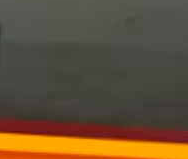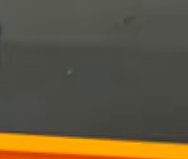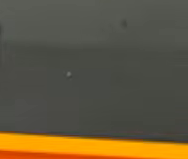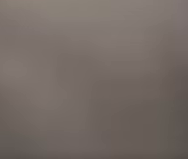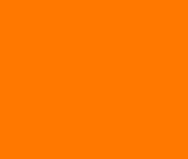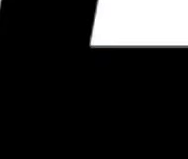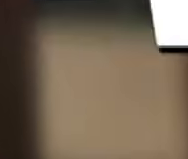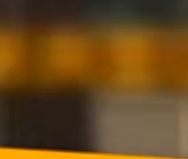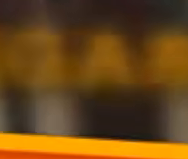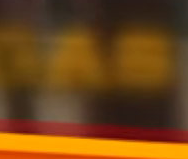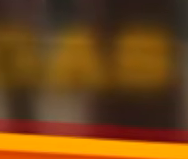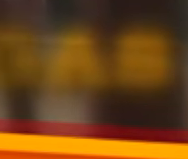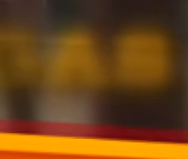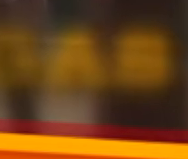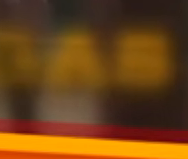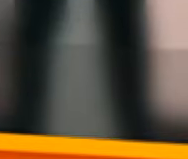Olympics.